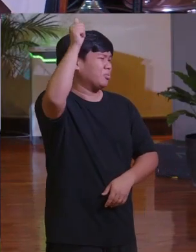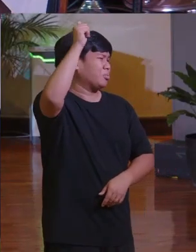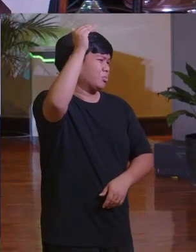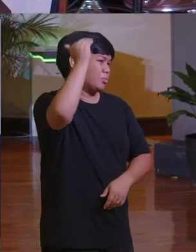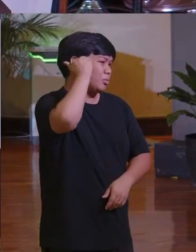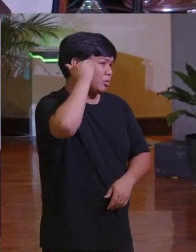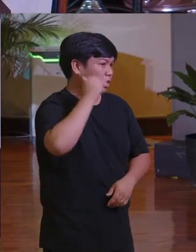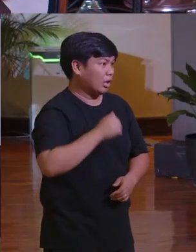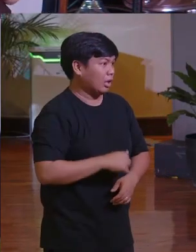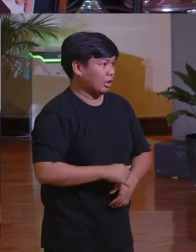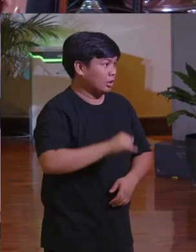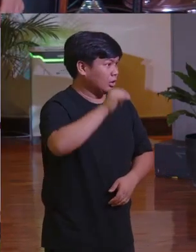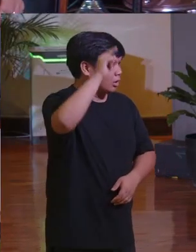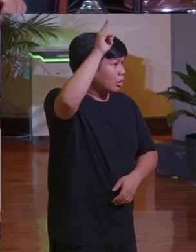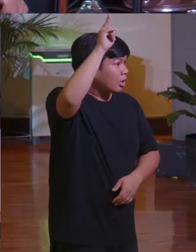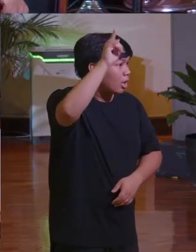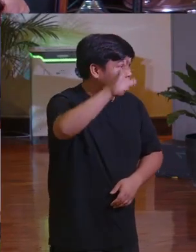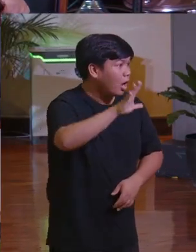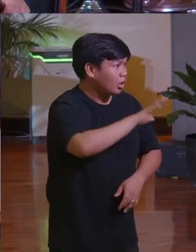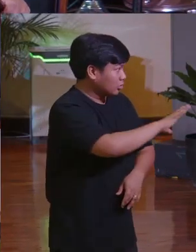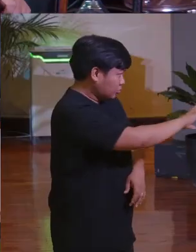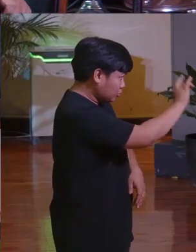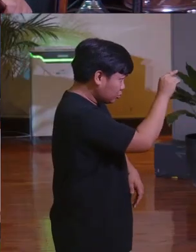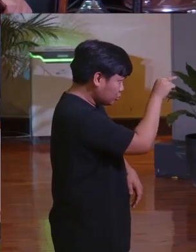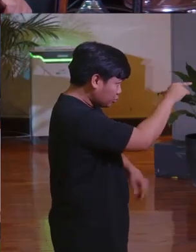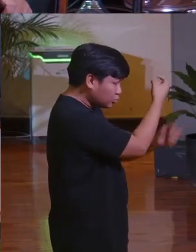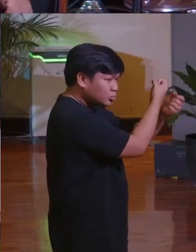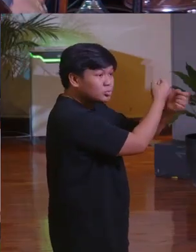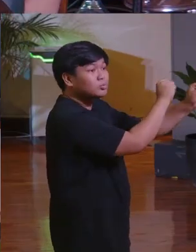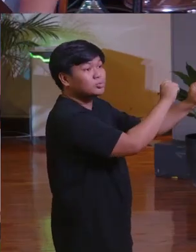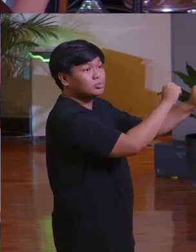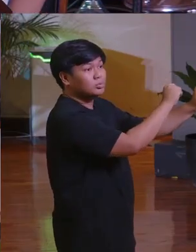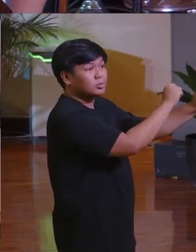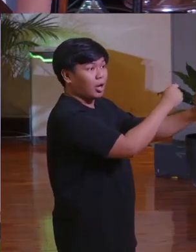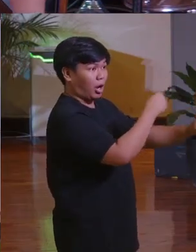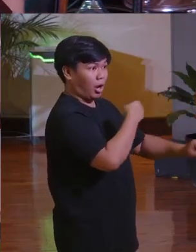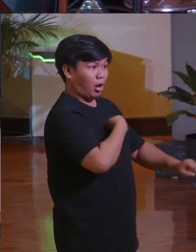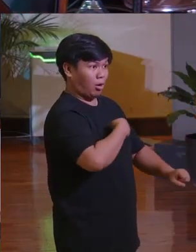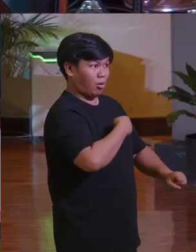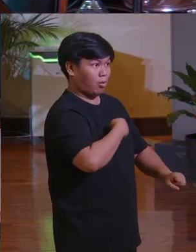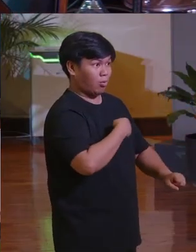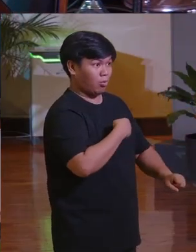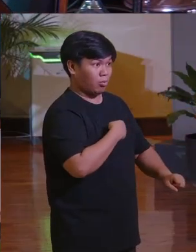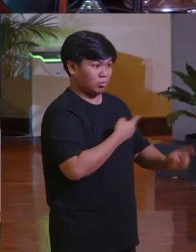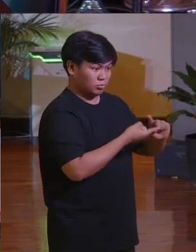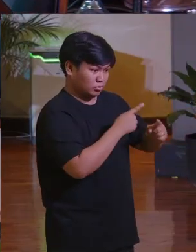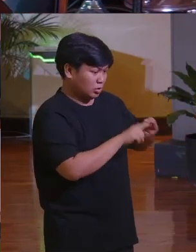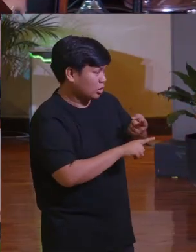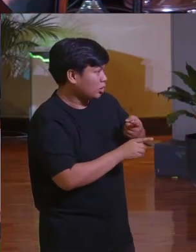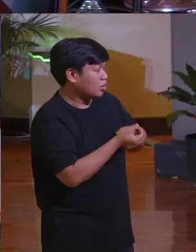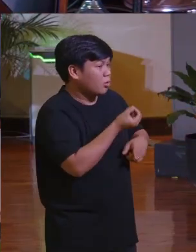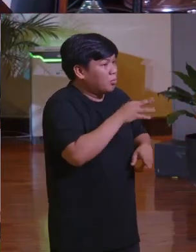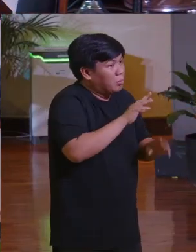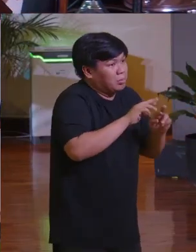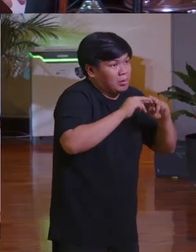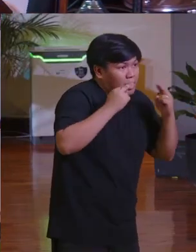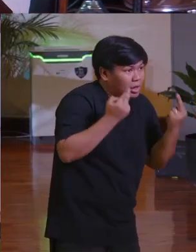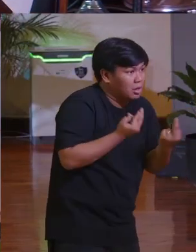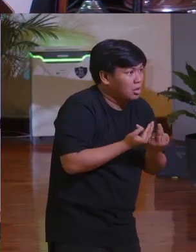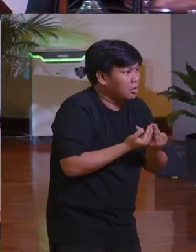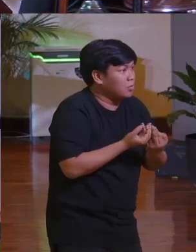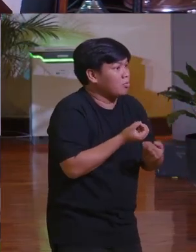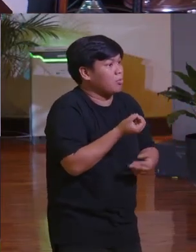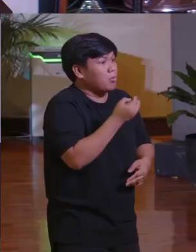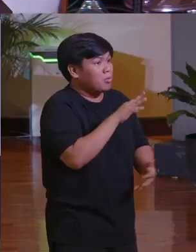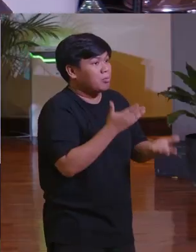Paano kung sila ay pinili nga ng Panginoon para maligtas? At kayo ngayon, nakapitbahay, nakakatabi sa